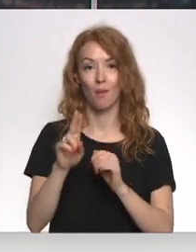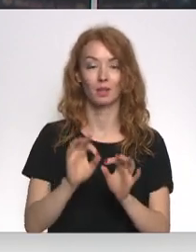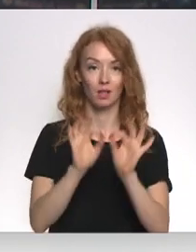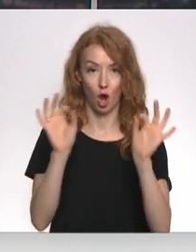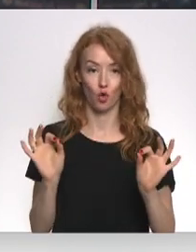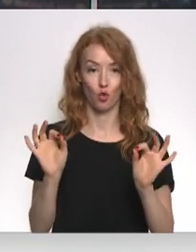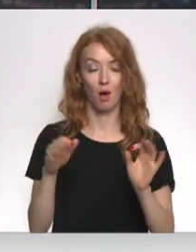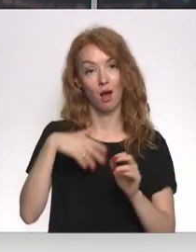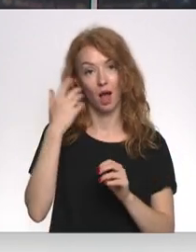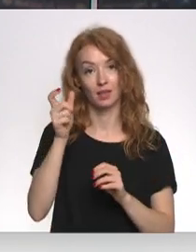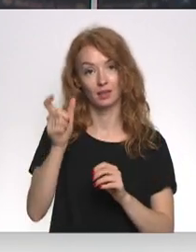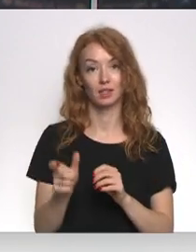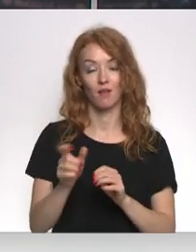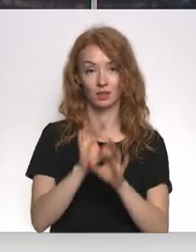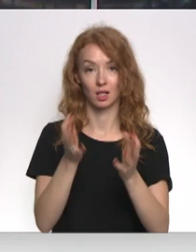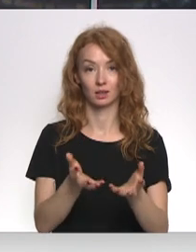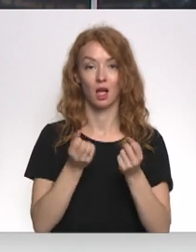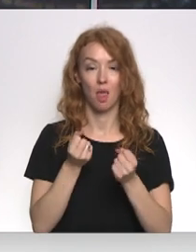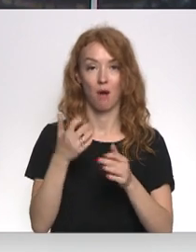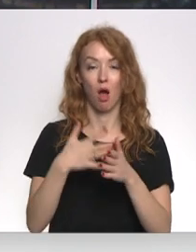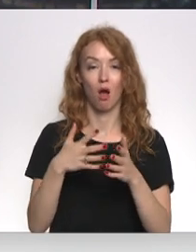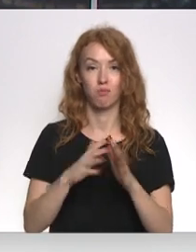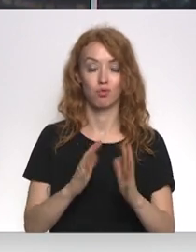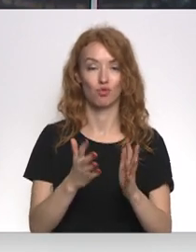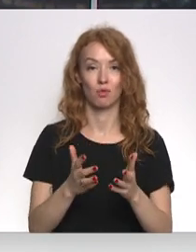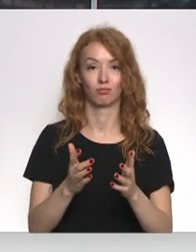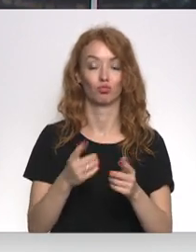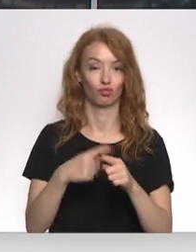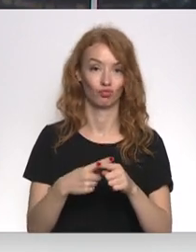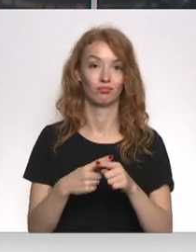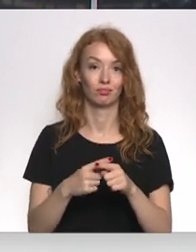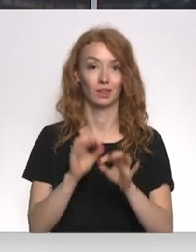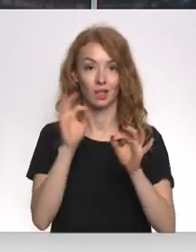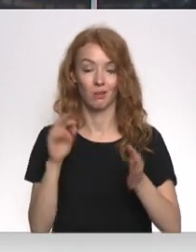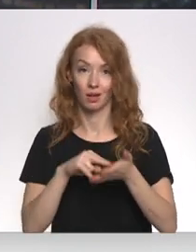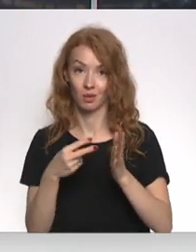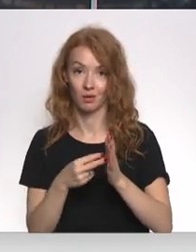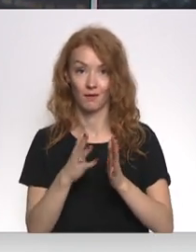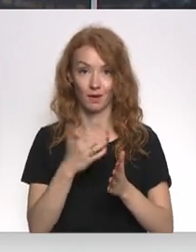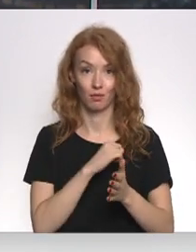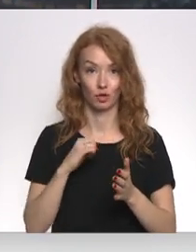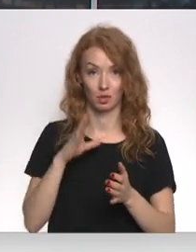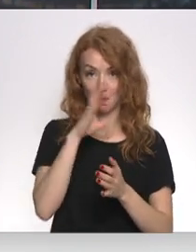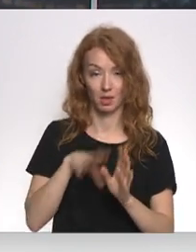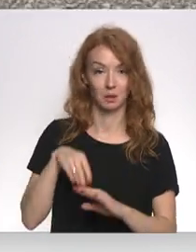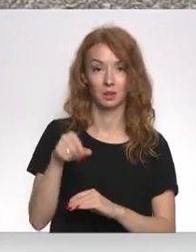sākumā, kad cilvēki saņems apkuras rēķinus un sāks lēst, vai ar pašienākumiem visam pietiek.